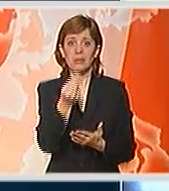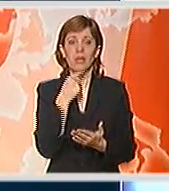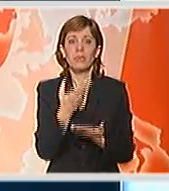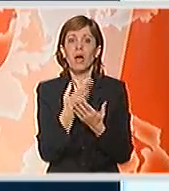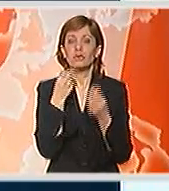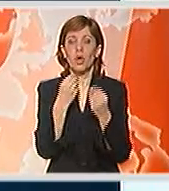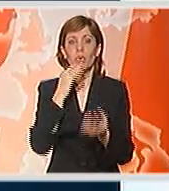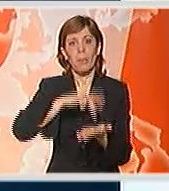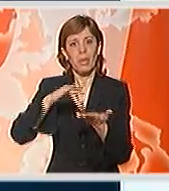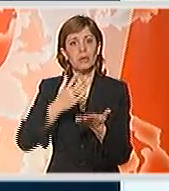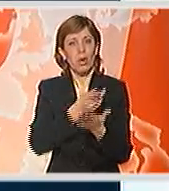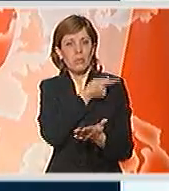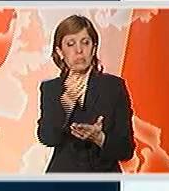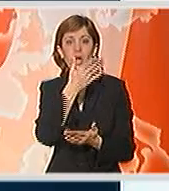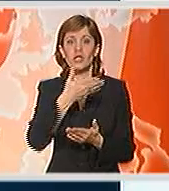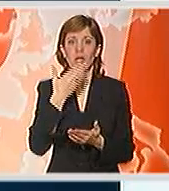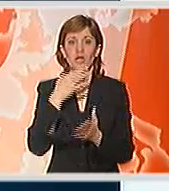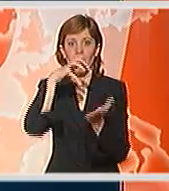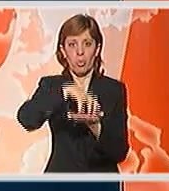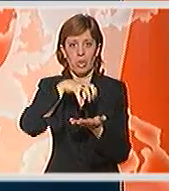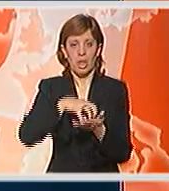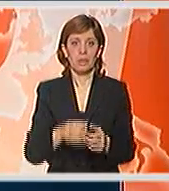atraktivno mesto za investitore iz Češke republike.